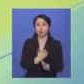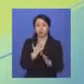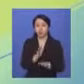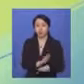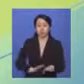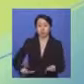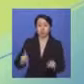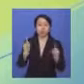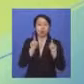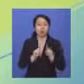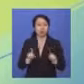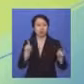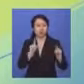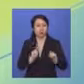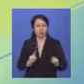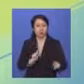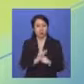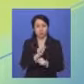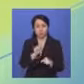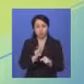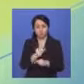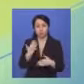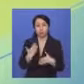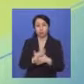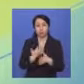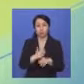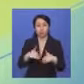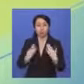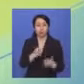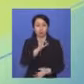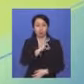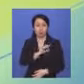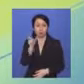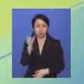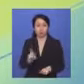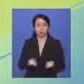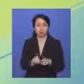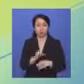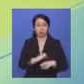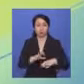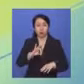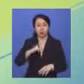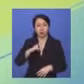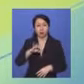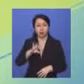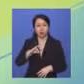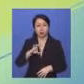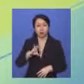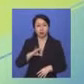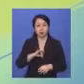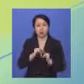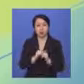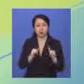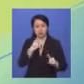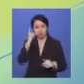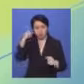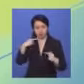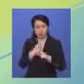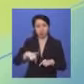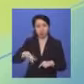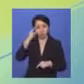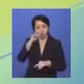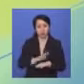страны. Уникальные методики призваны помогать и приносить пользу людям. Так, организация «Агрокомплект СК» продвигает свои технологии